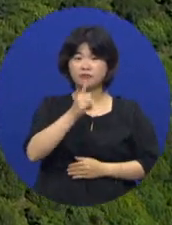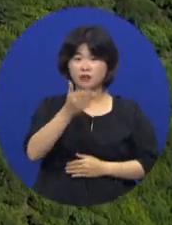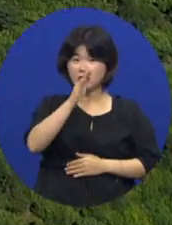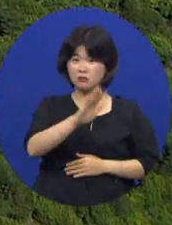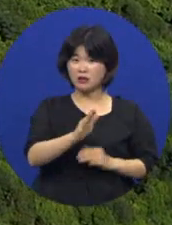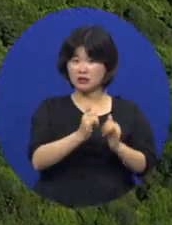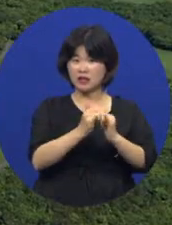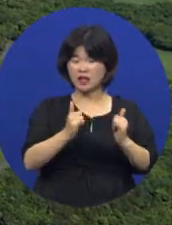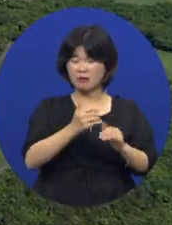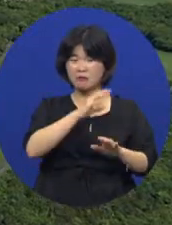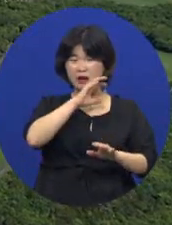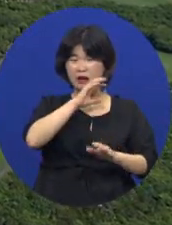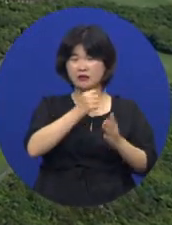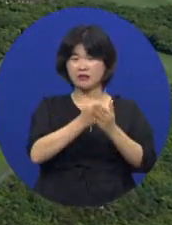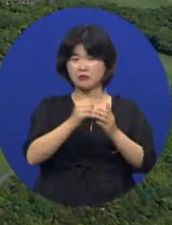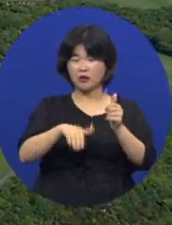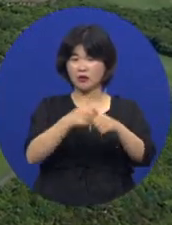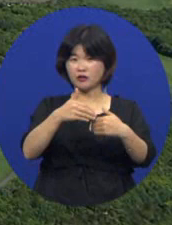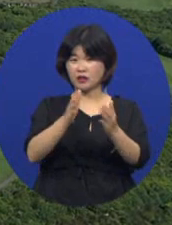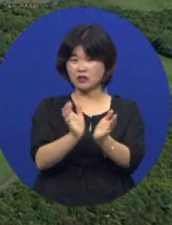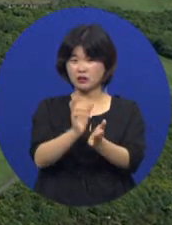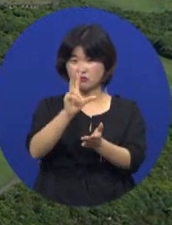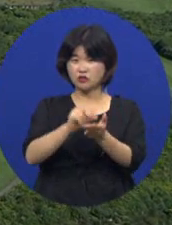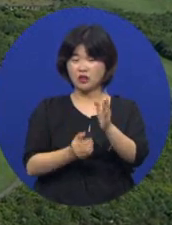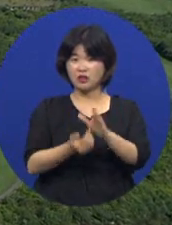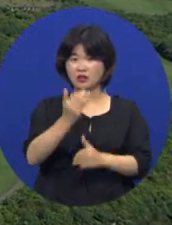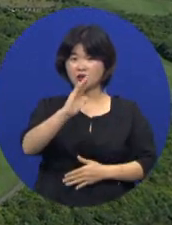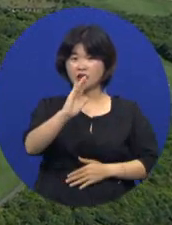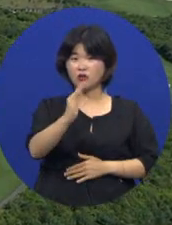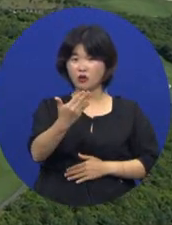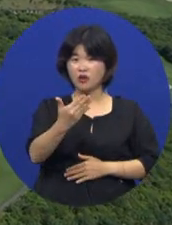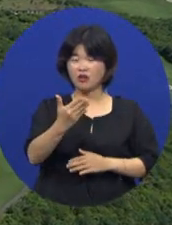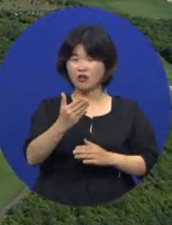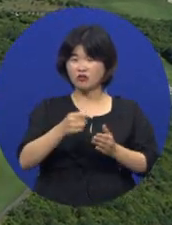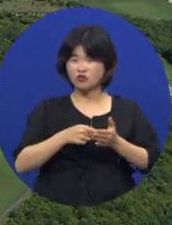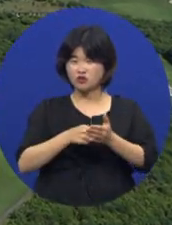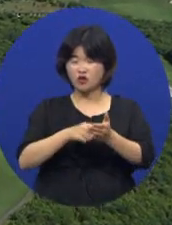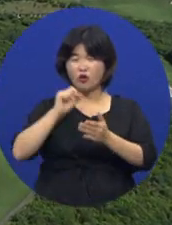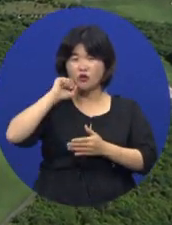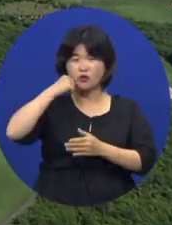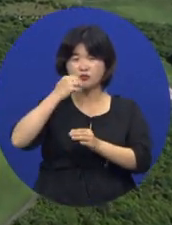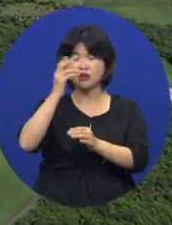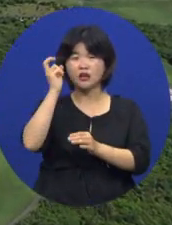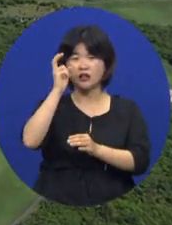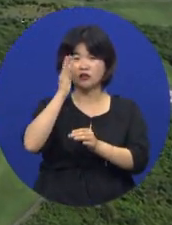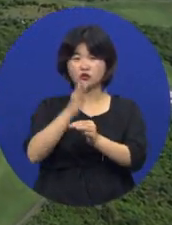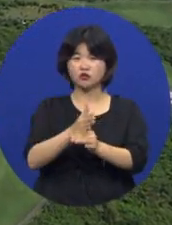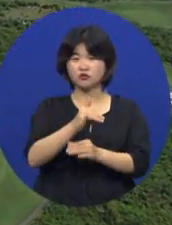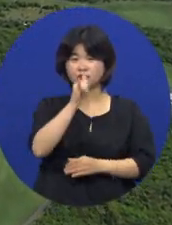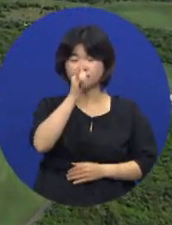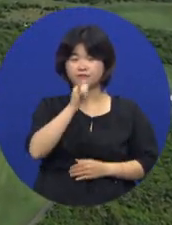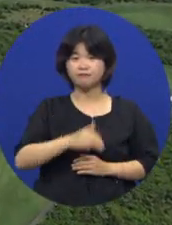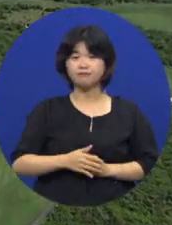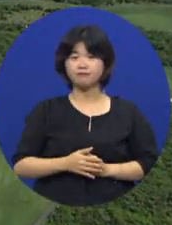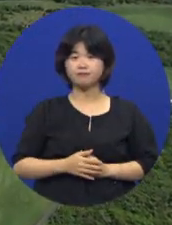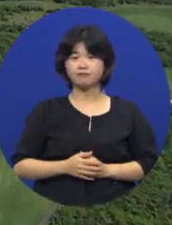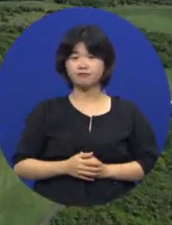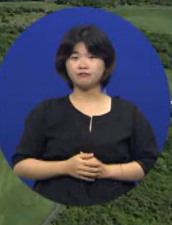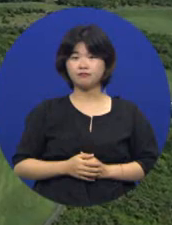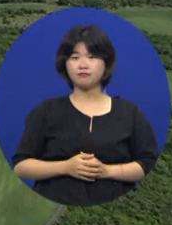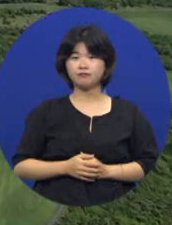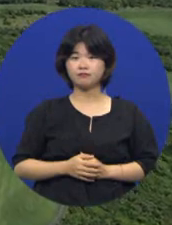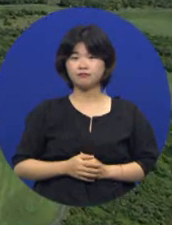하지만 주민 반발에 이어 환경단체 까지 문제를 제기하면서 추진에 적지 않은 진통이 예상됩니다 mbc 뉴스